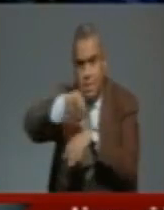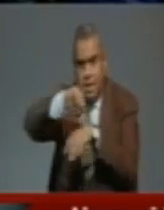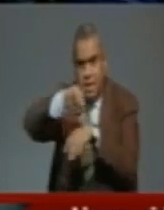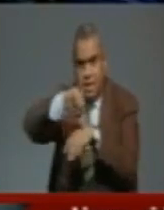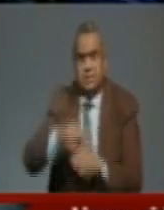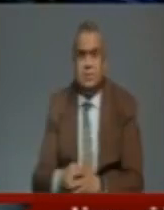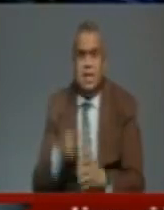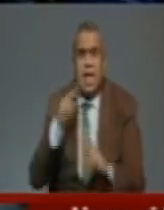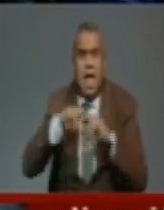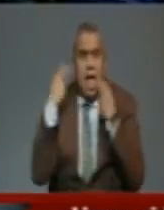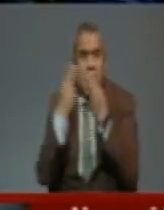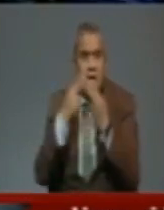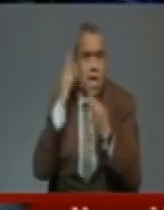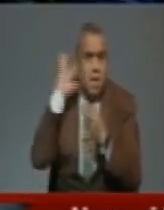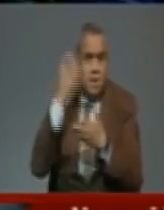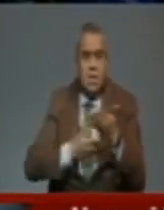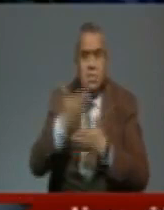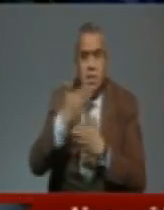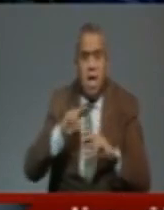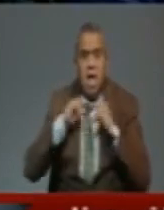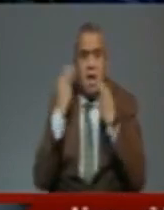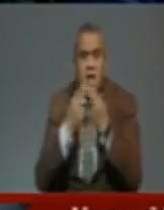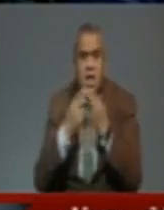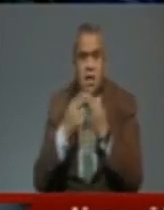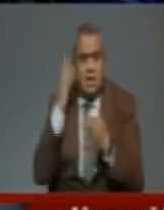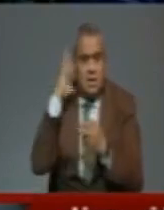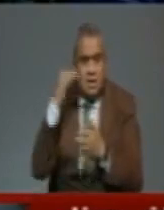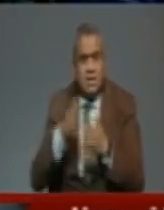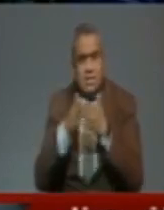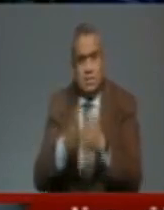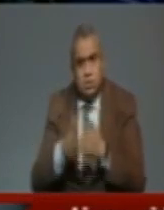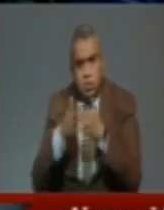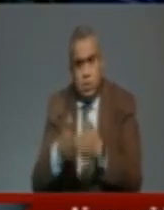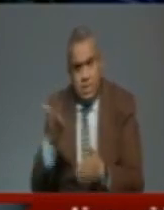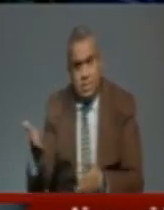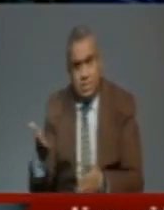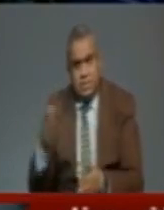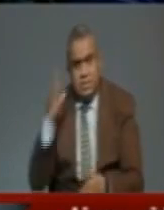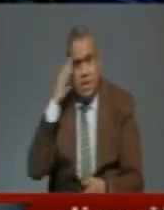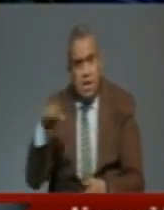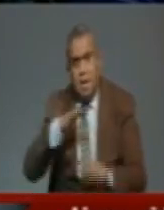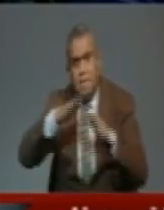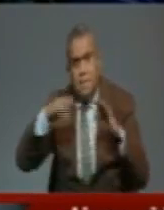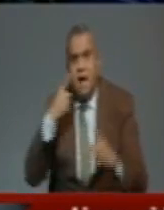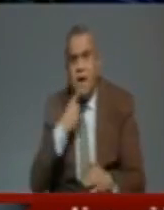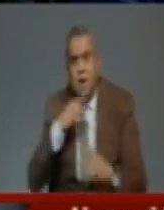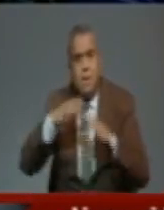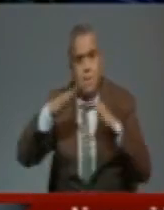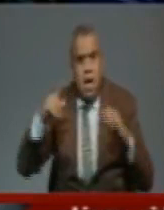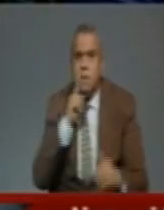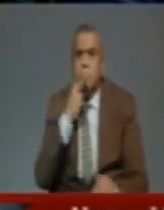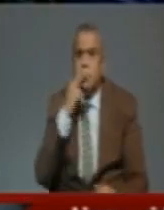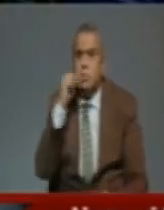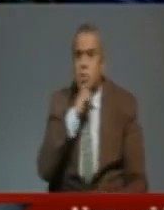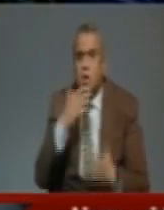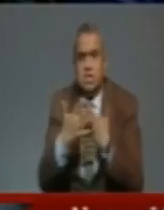عالمي للتجاره العالميه. ما تنسوش قناه السويس، ما تنسوش البحر الاحمر والبحر المتوسط، شبكة المواني